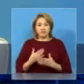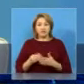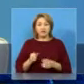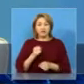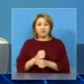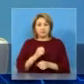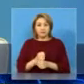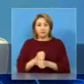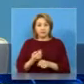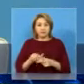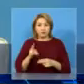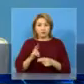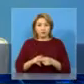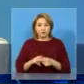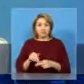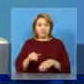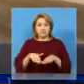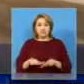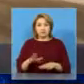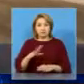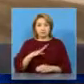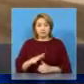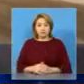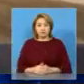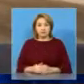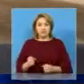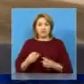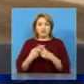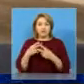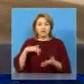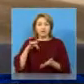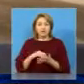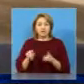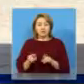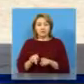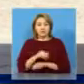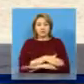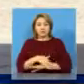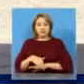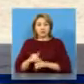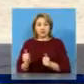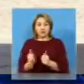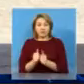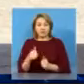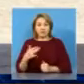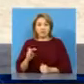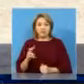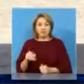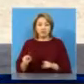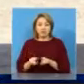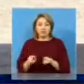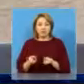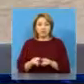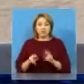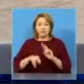мәселелерін осы қаржы арқылы шешетін боламыз. Астана қаласы бой көтерген тұста кеңес Нокин ауылының маңынан Елорда мен Аттас елді